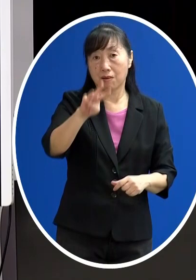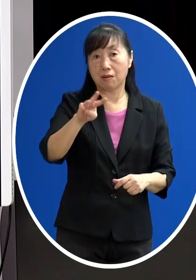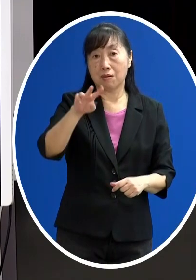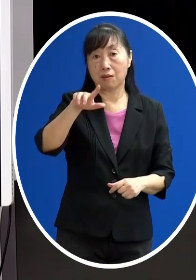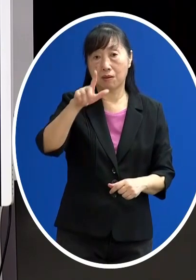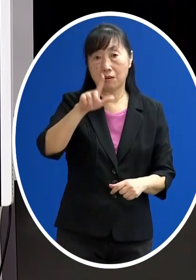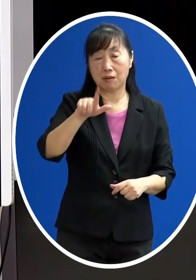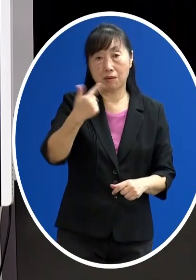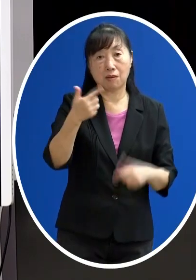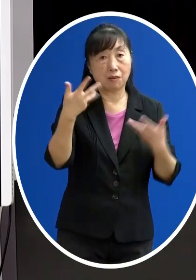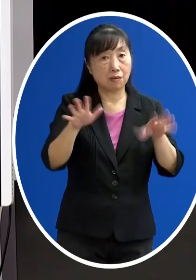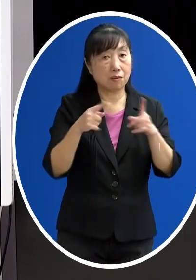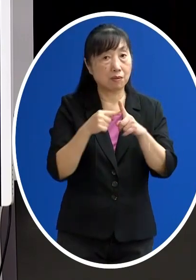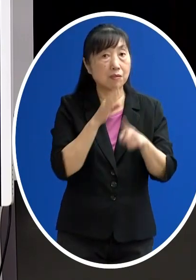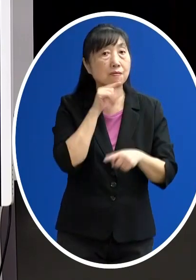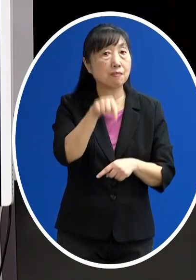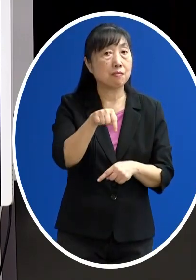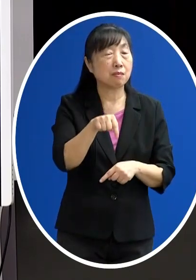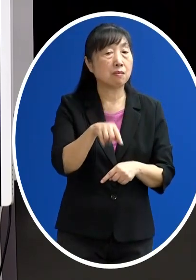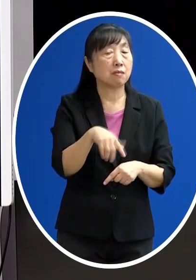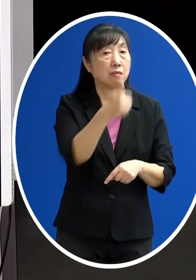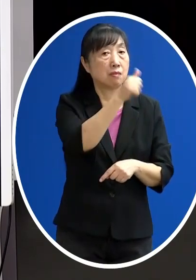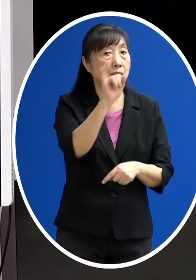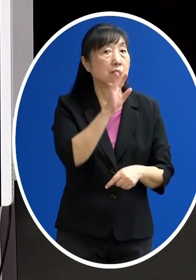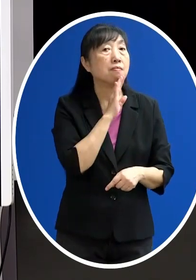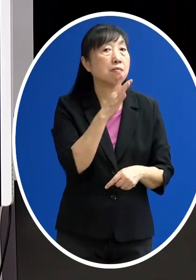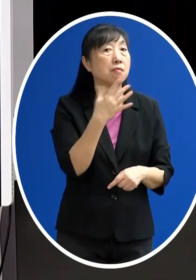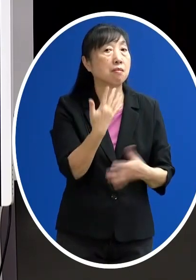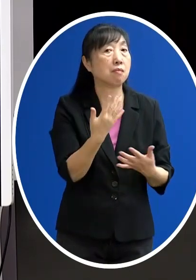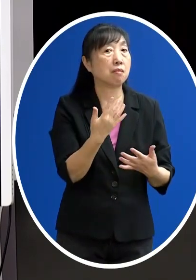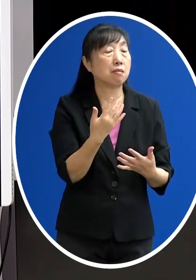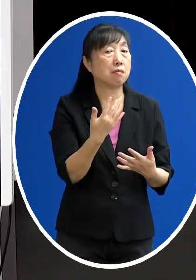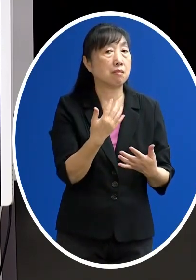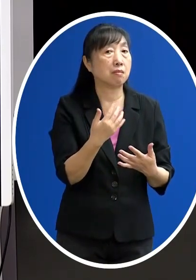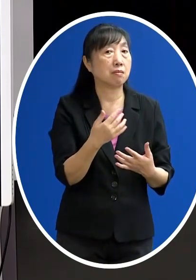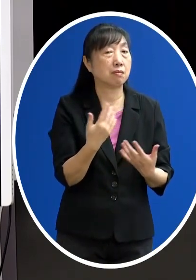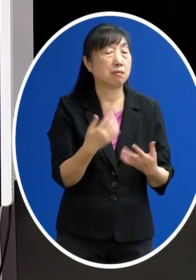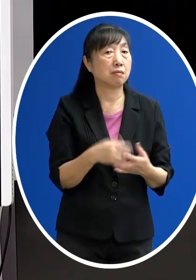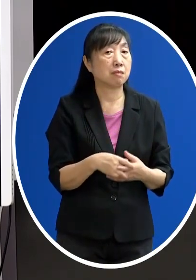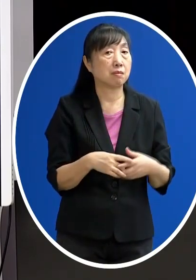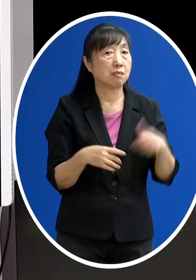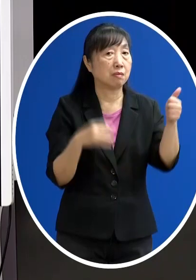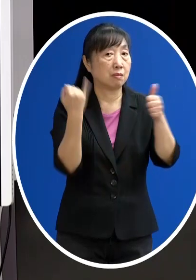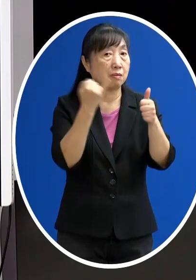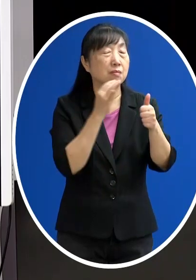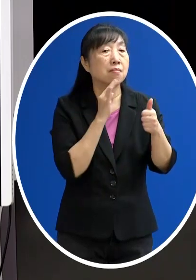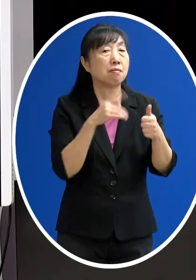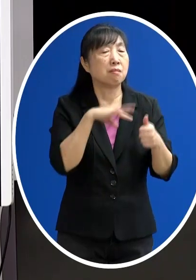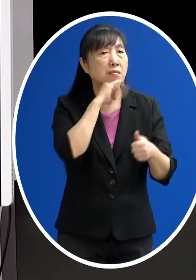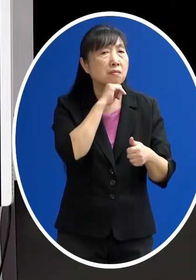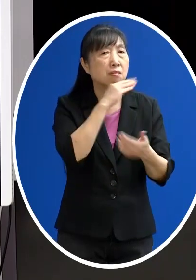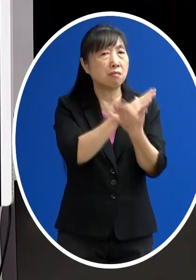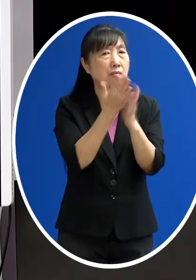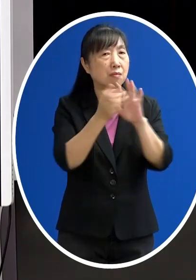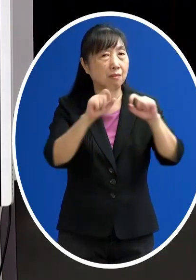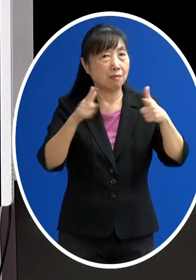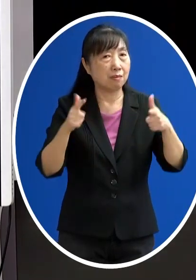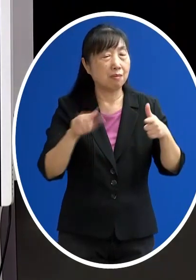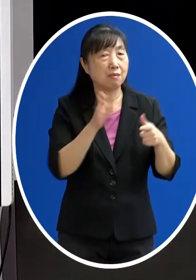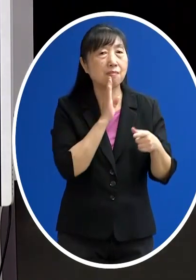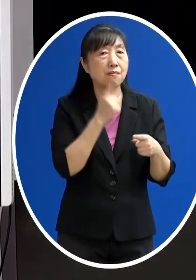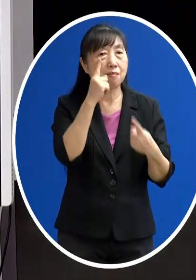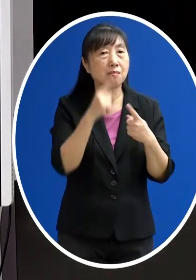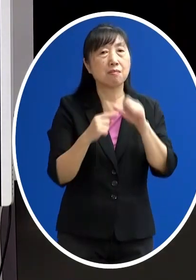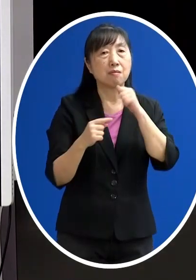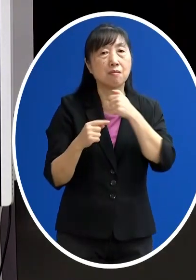的个案，里面男女大概是一半一半的分布哈。那年龄层是各个年龄层都有，不过最主要还是集